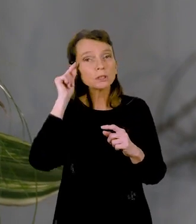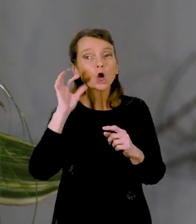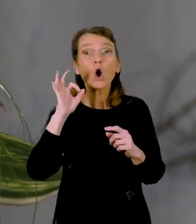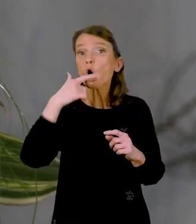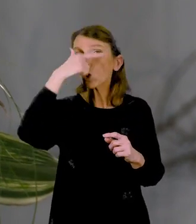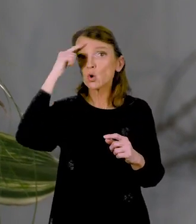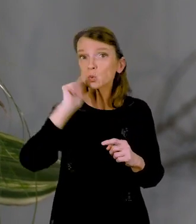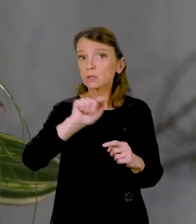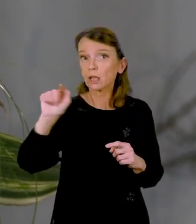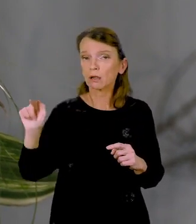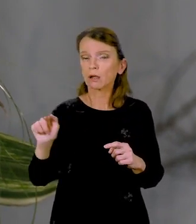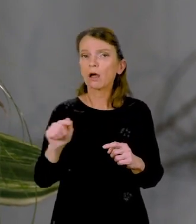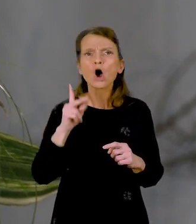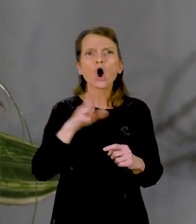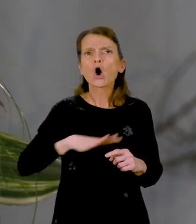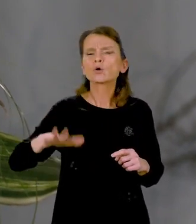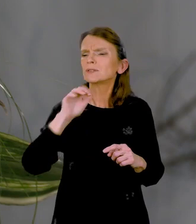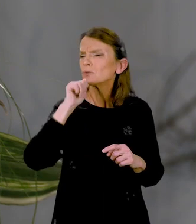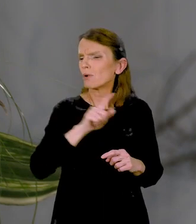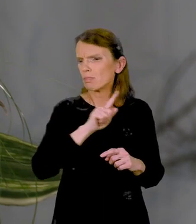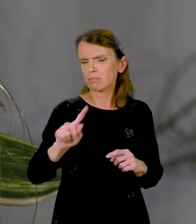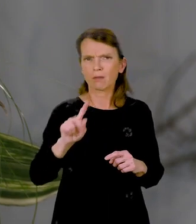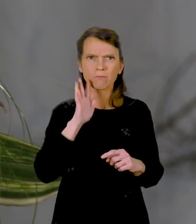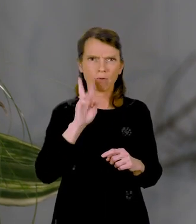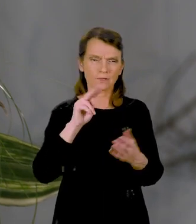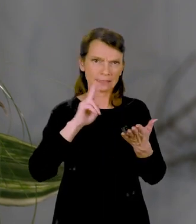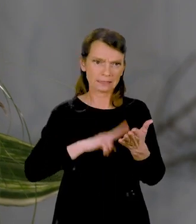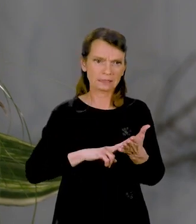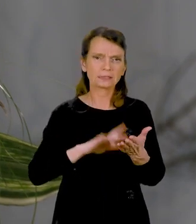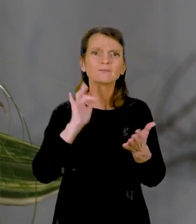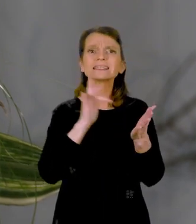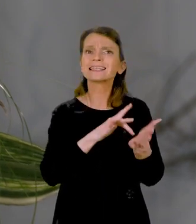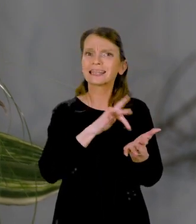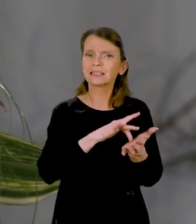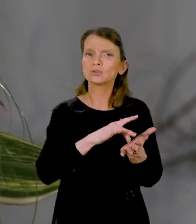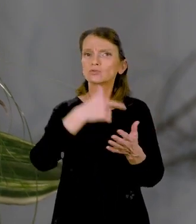Kočevska nikoli ne bo v resnici središče v človeški družbi.